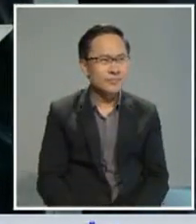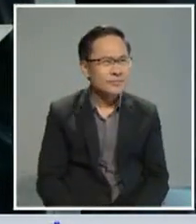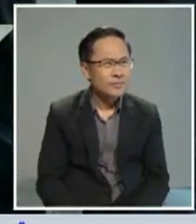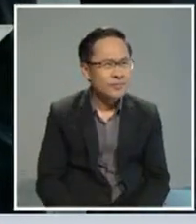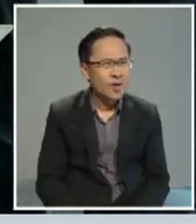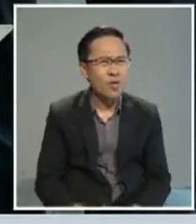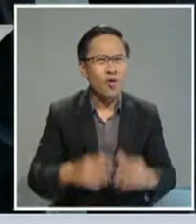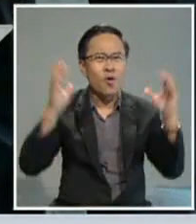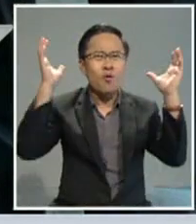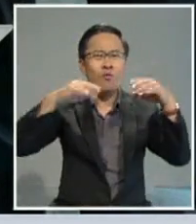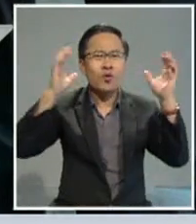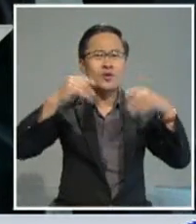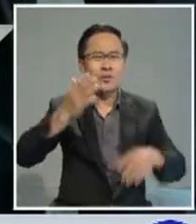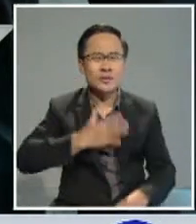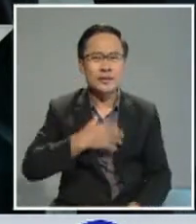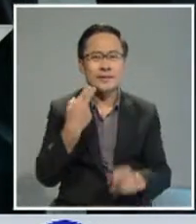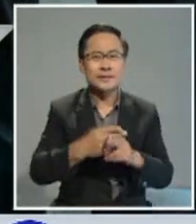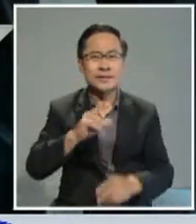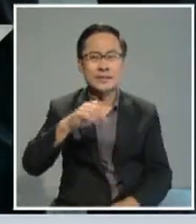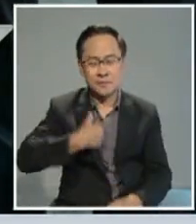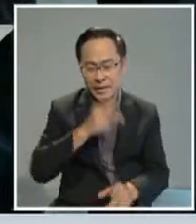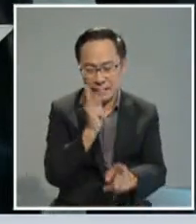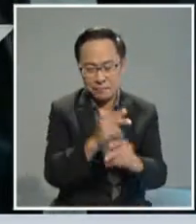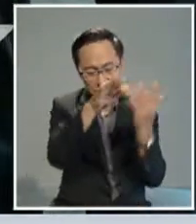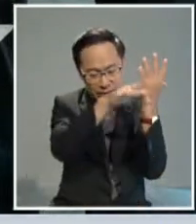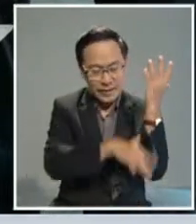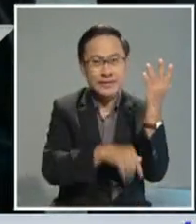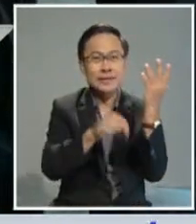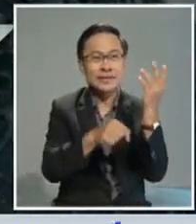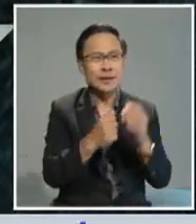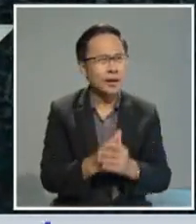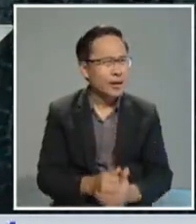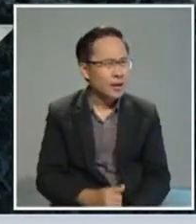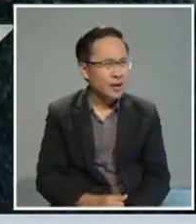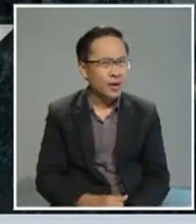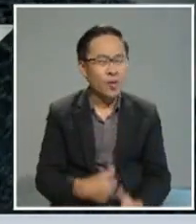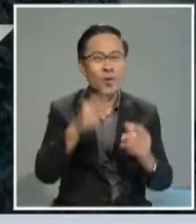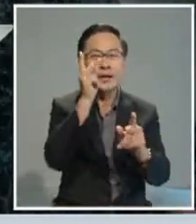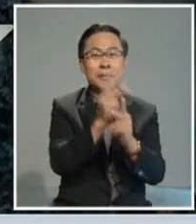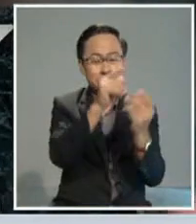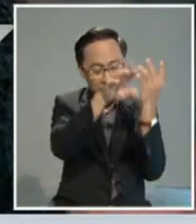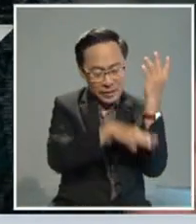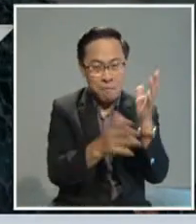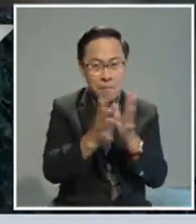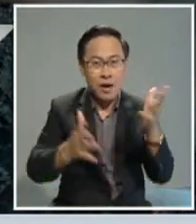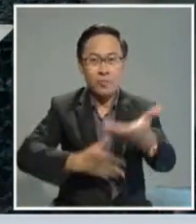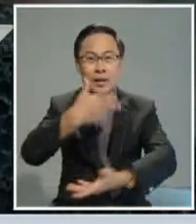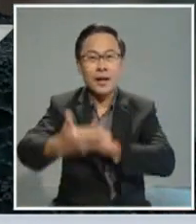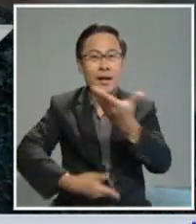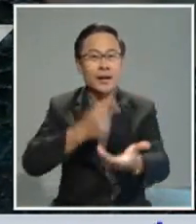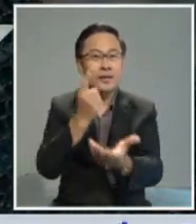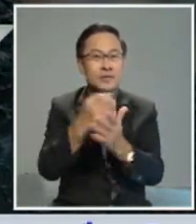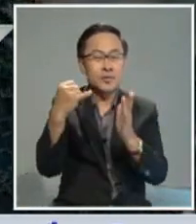ยิ้มยิ้มฉันใหญ่ชิมแล้วจะไปเก็บเห็ดเก็บเห็ดละในมากมายฉันจะเอาไปทาย